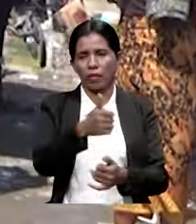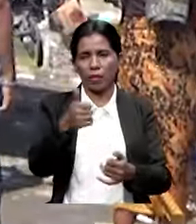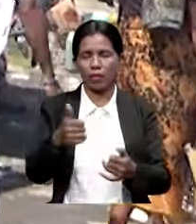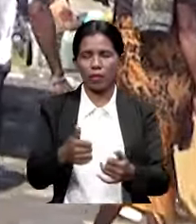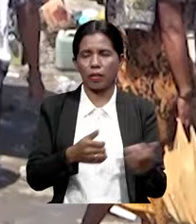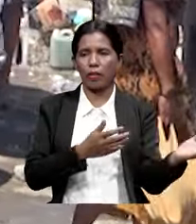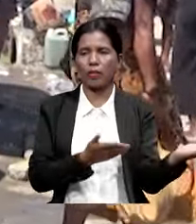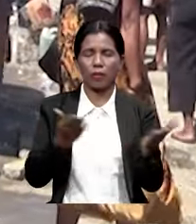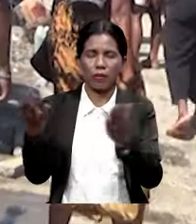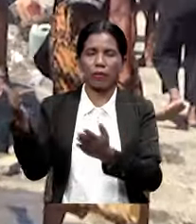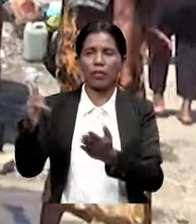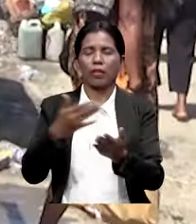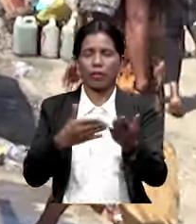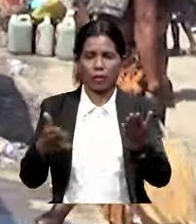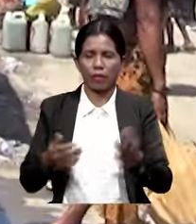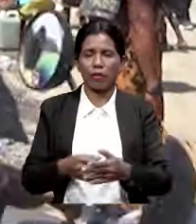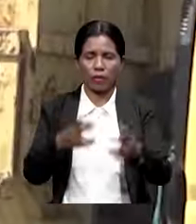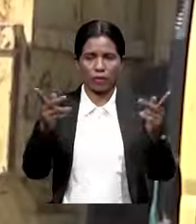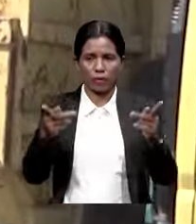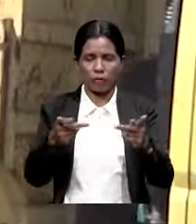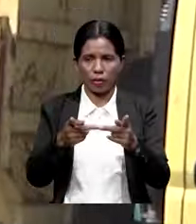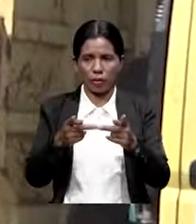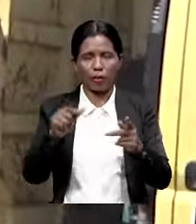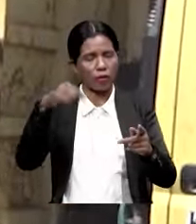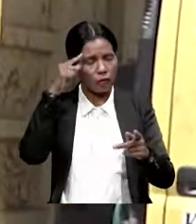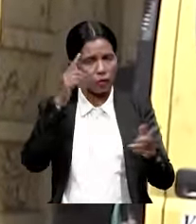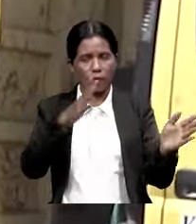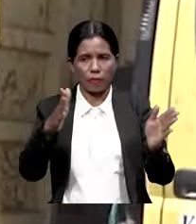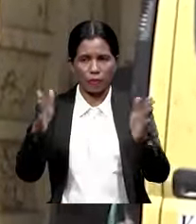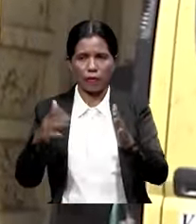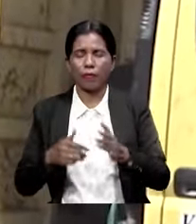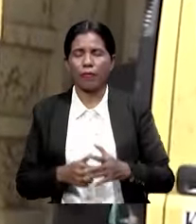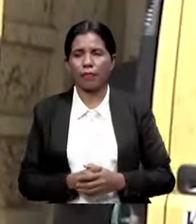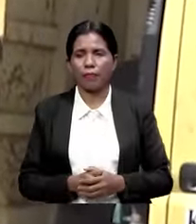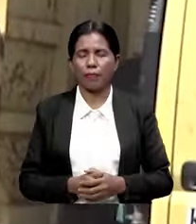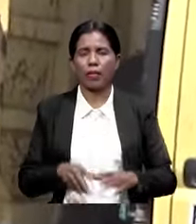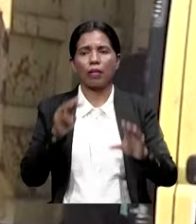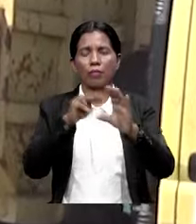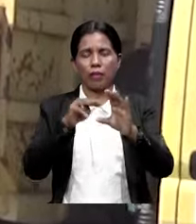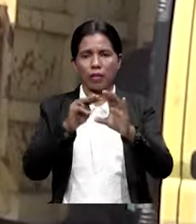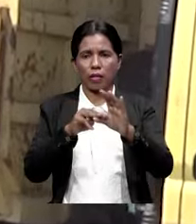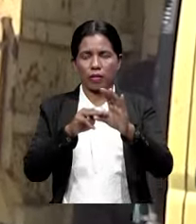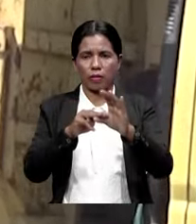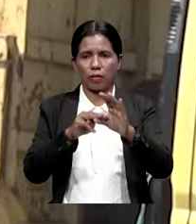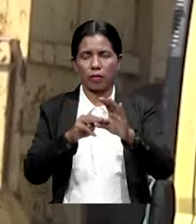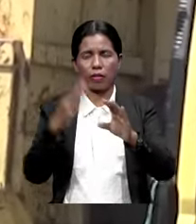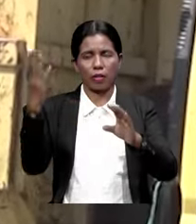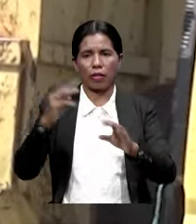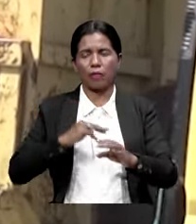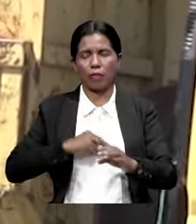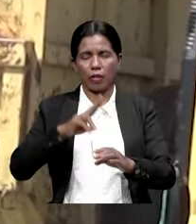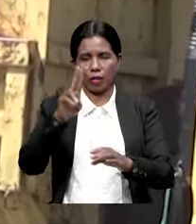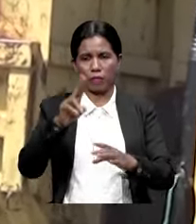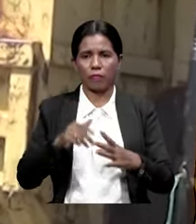sesa. Fati ini memang terprepare ke mercado, rai mercado ia